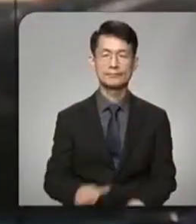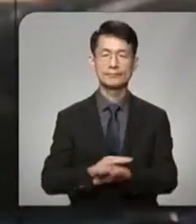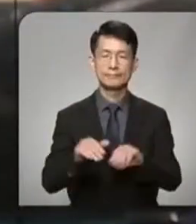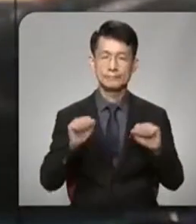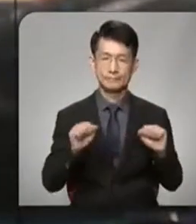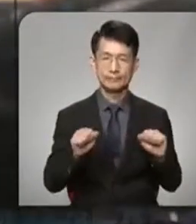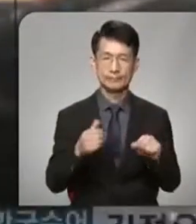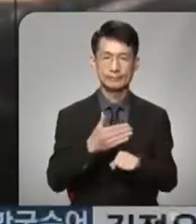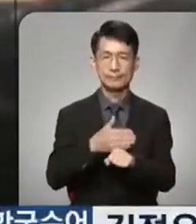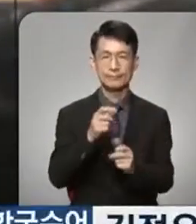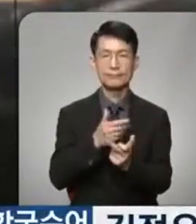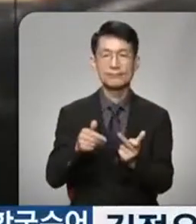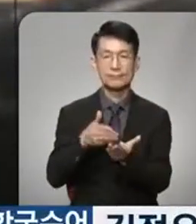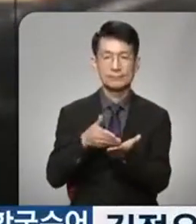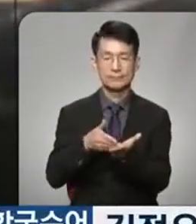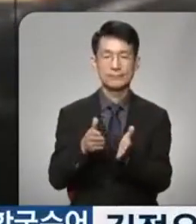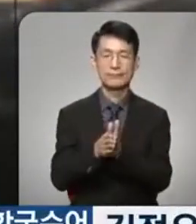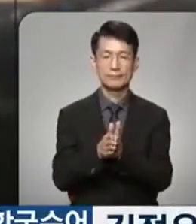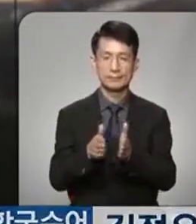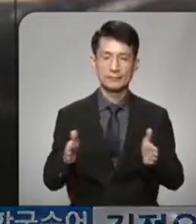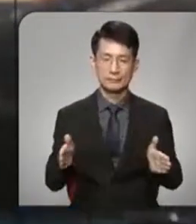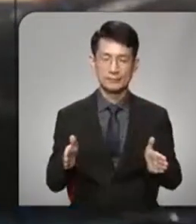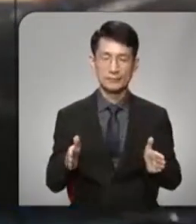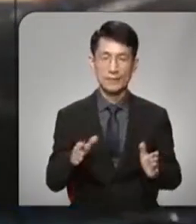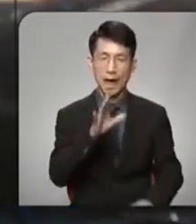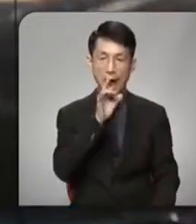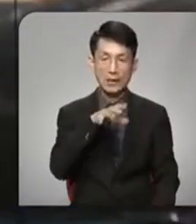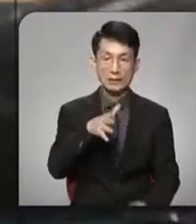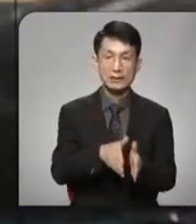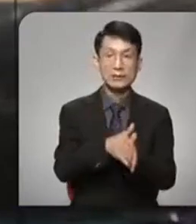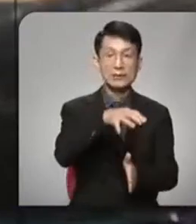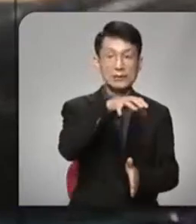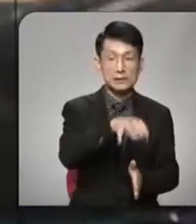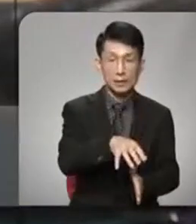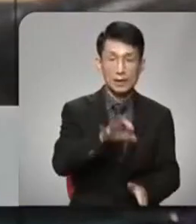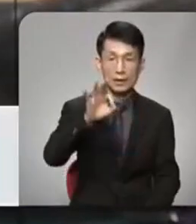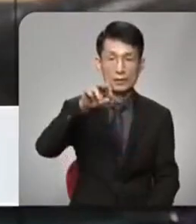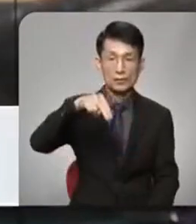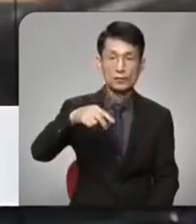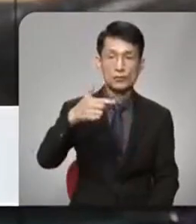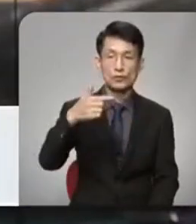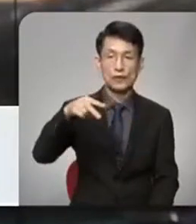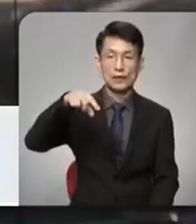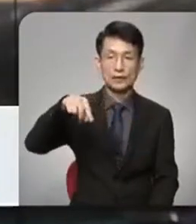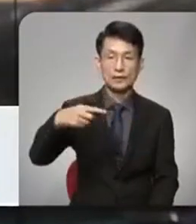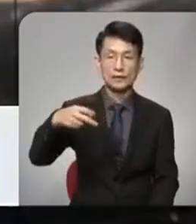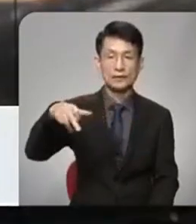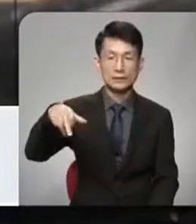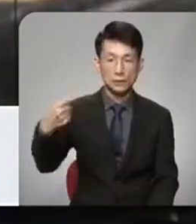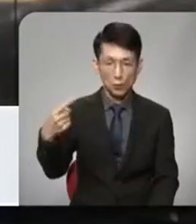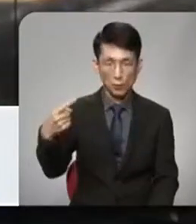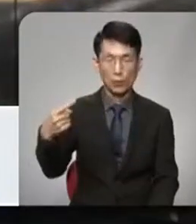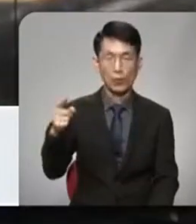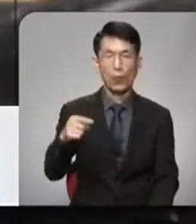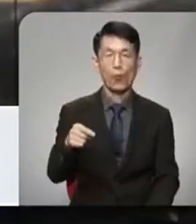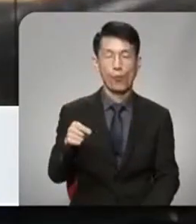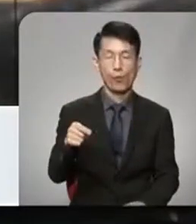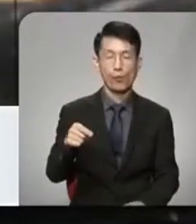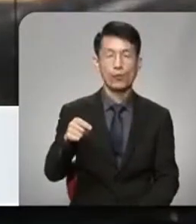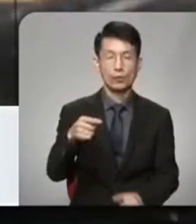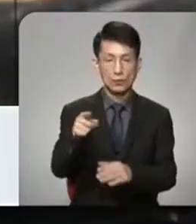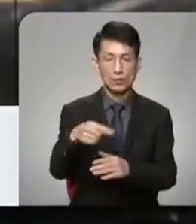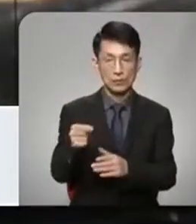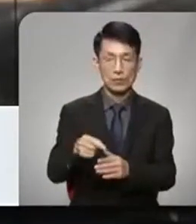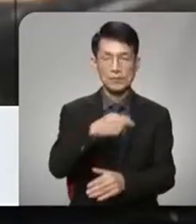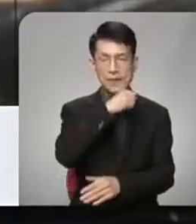여러분 안녕하십니까? 9시 강원 뉴스입니다. 강릉시가 유네스코 창의도시 네트워크의 미식 분야 도시로 최종 가입을